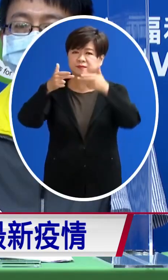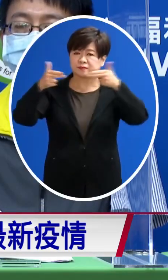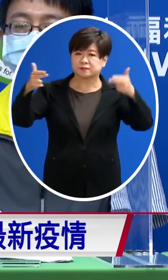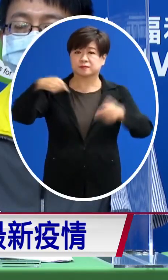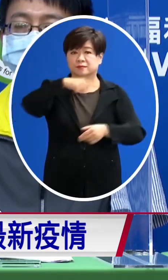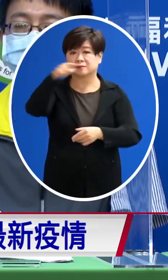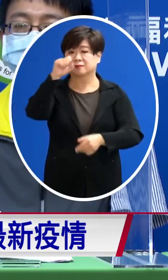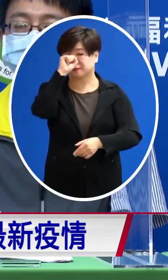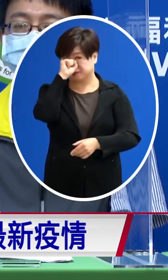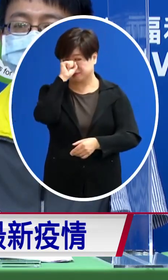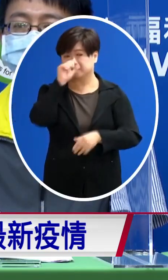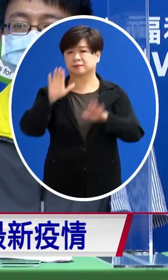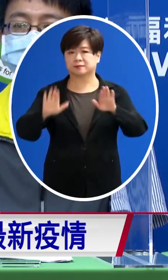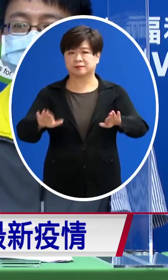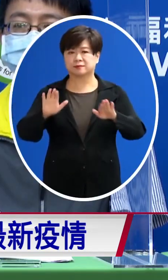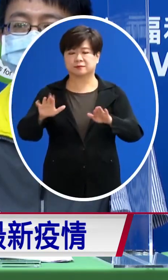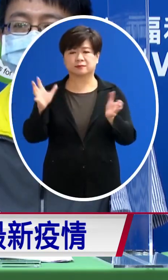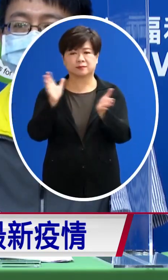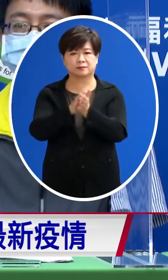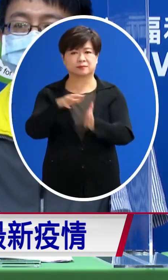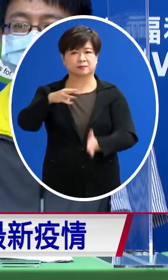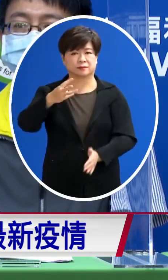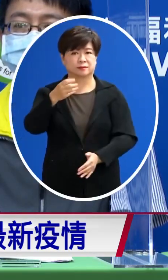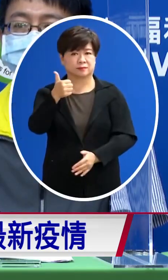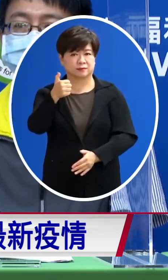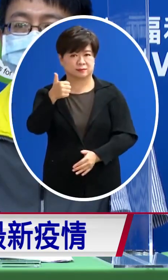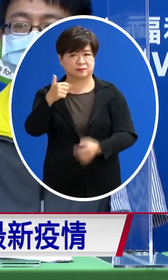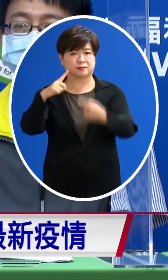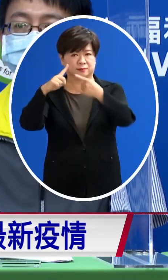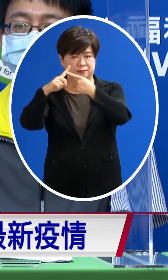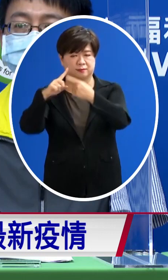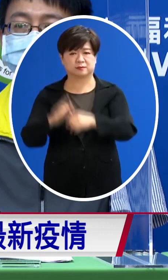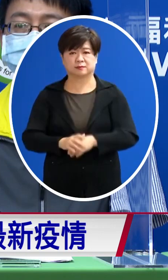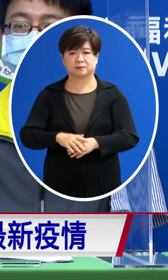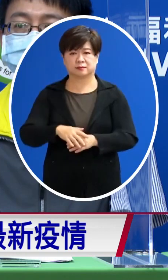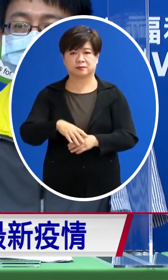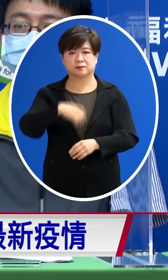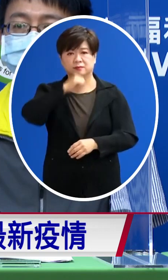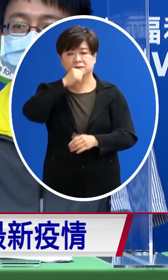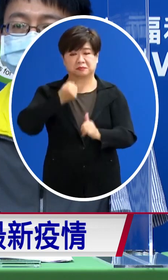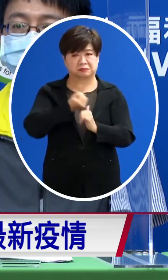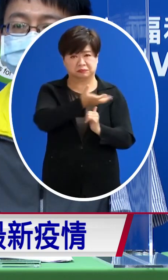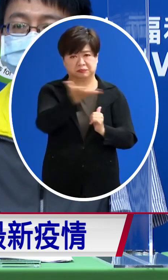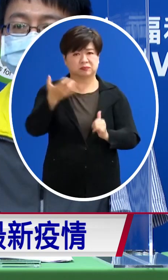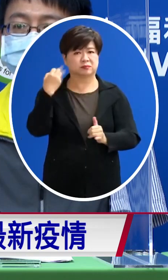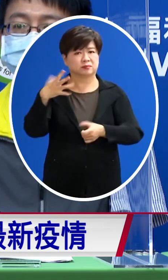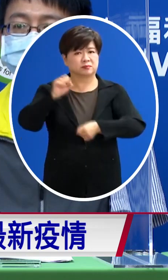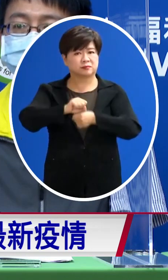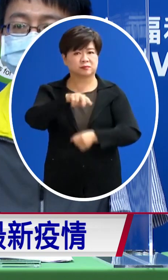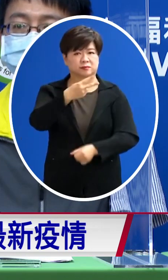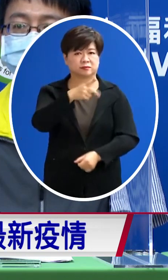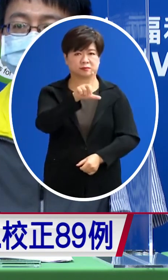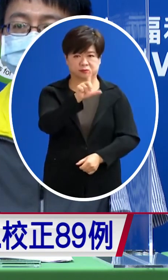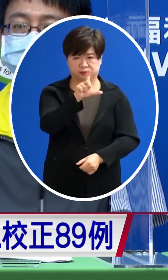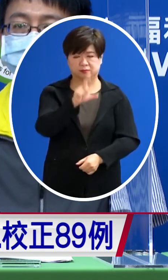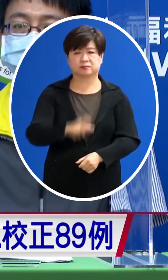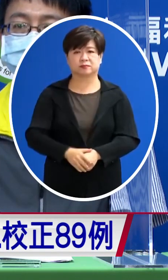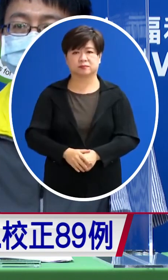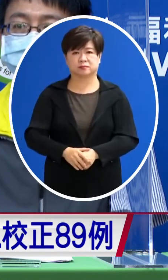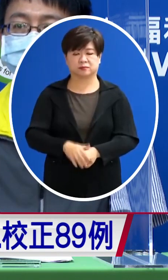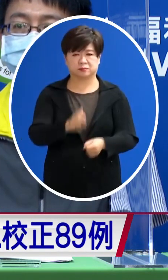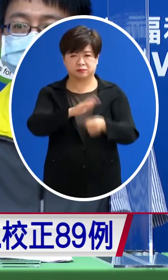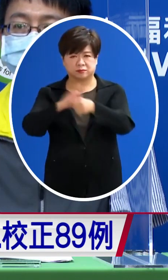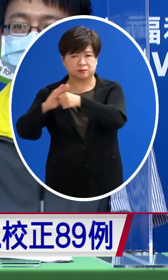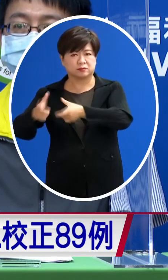那我们今天总共有355例，那国内我们讲新增的是266例，那